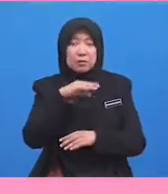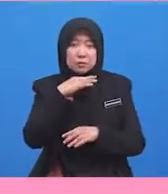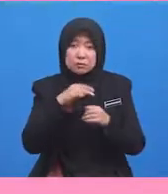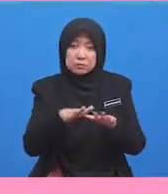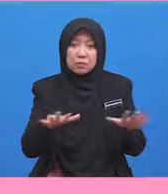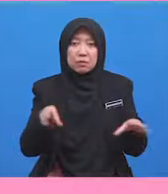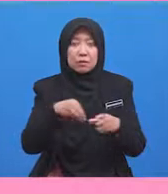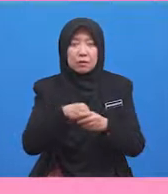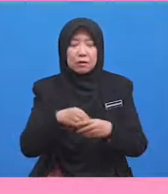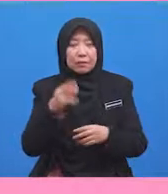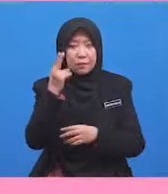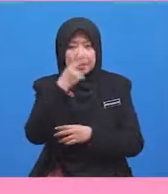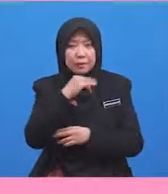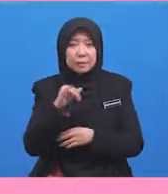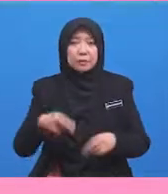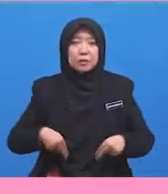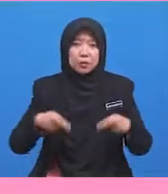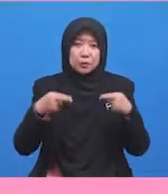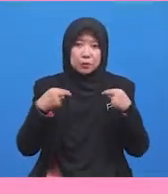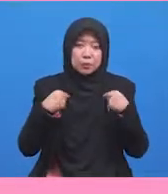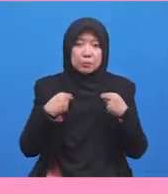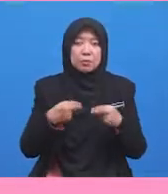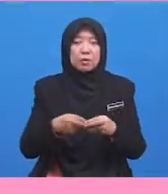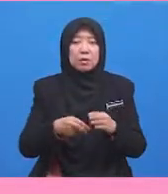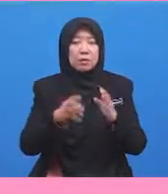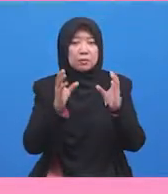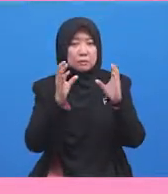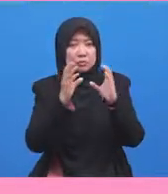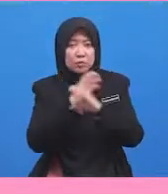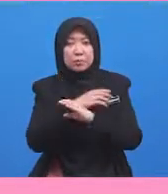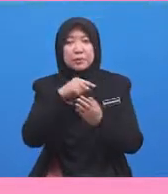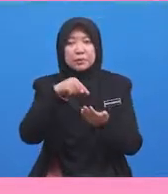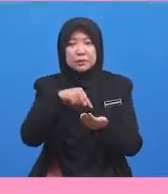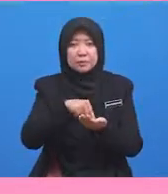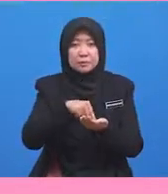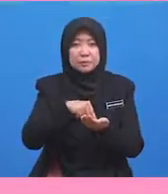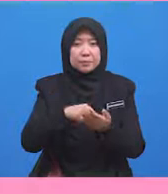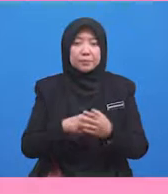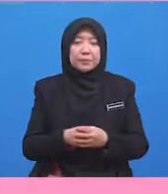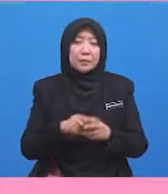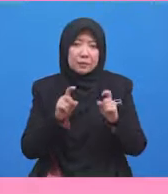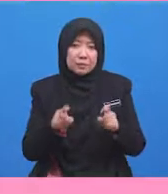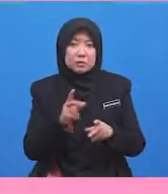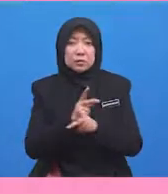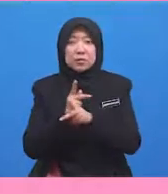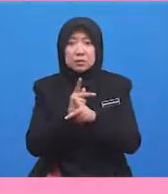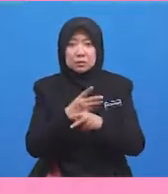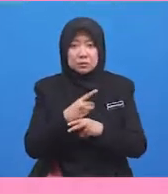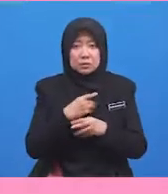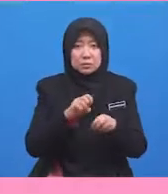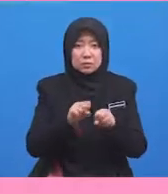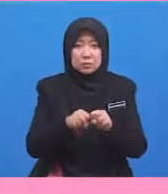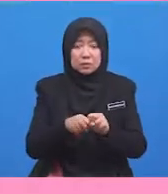dalam menghadapi kehidupan yang serba mencabar ini sebaliknya hendaklah menjaga diri supaya